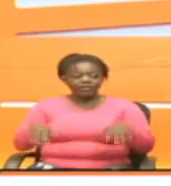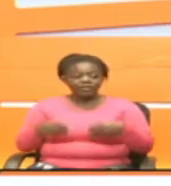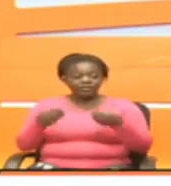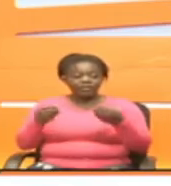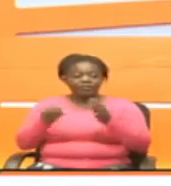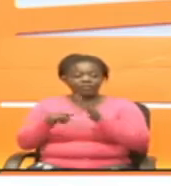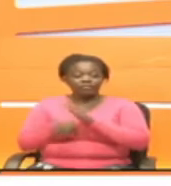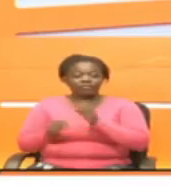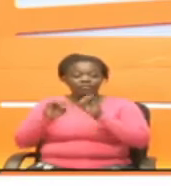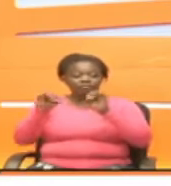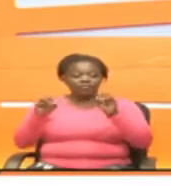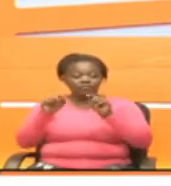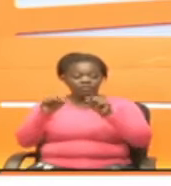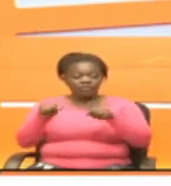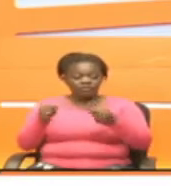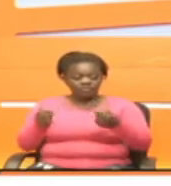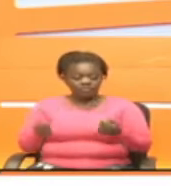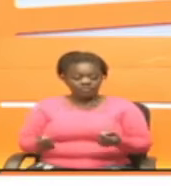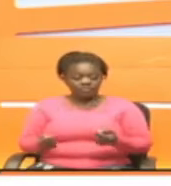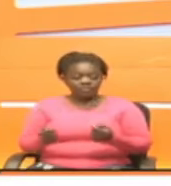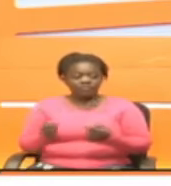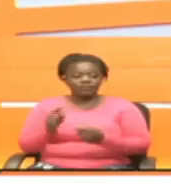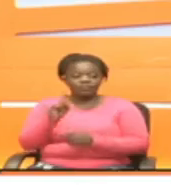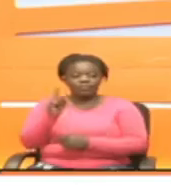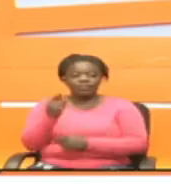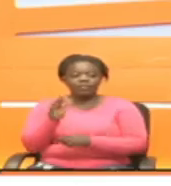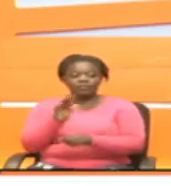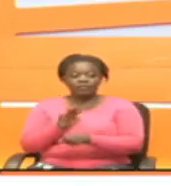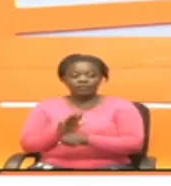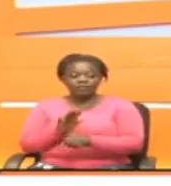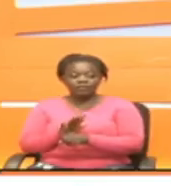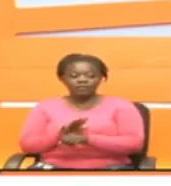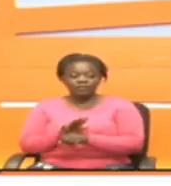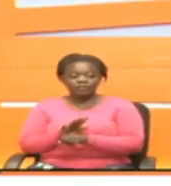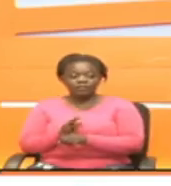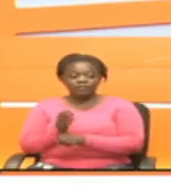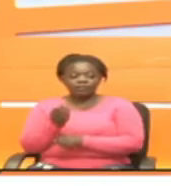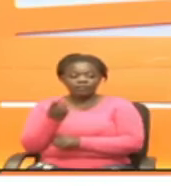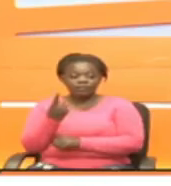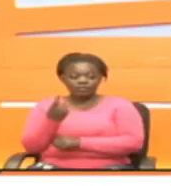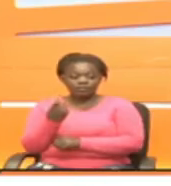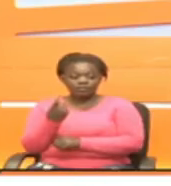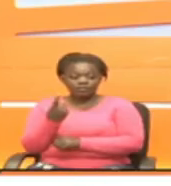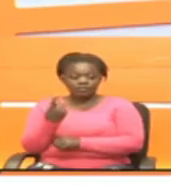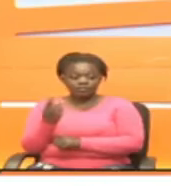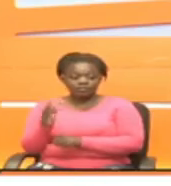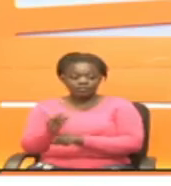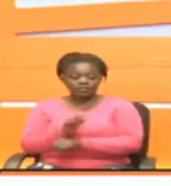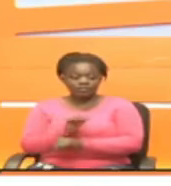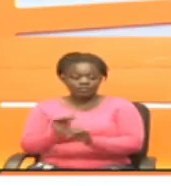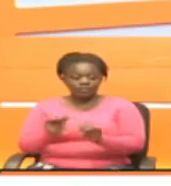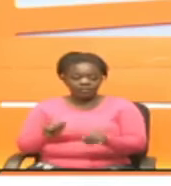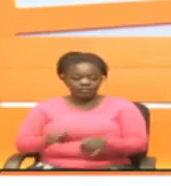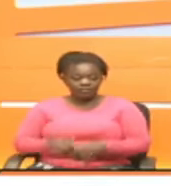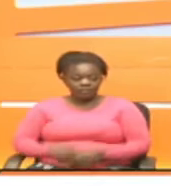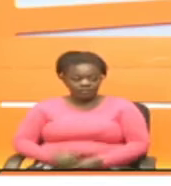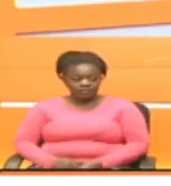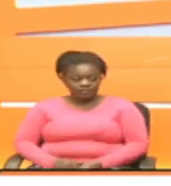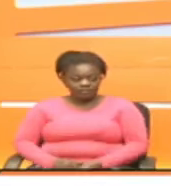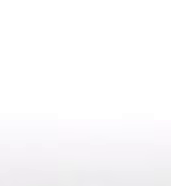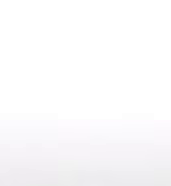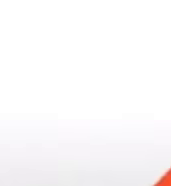okutambuza ensonga z'amawulire ekiro kya leero. Kalira munnaffe, tulese mangi ka tusooke tukuwe emikulu egigalimu, tugenda kujja nago mu